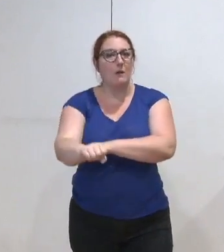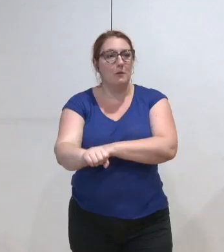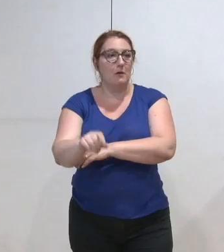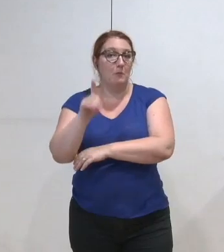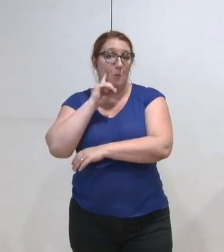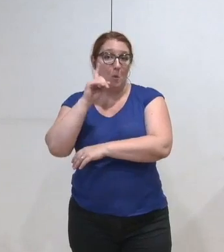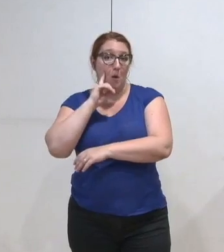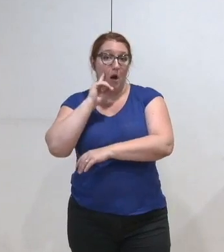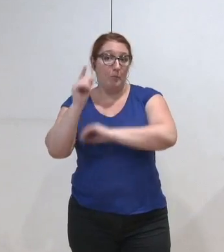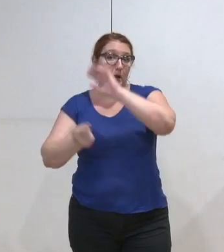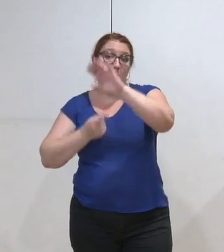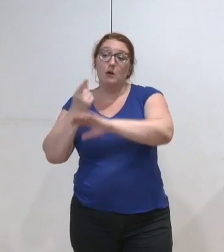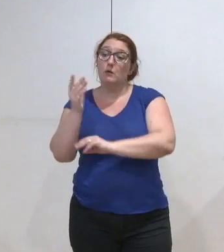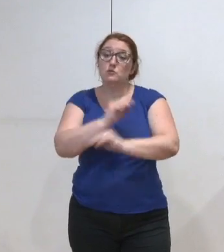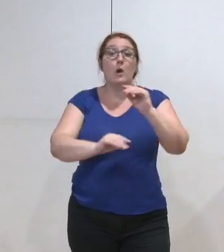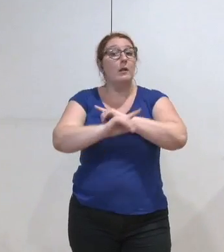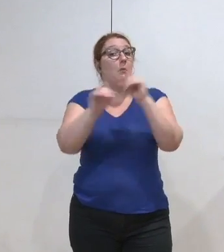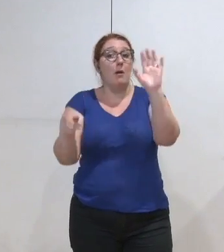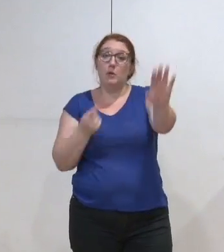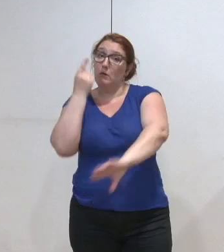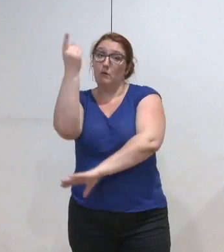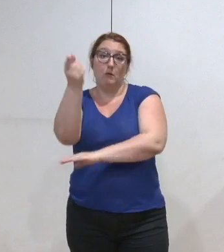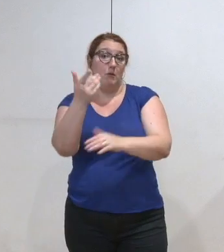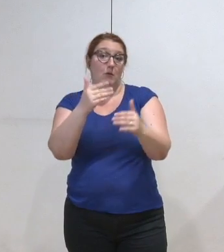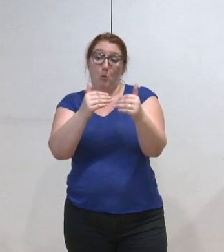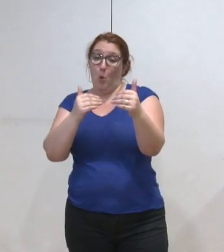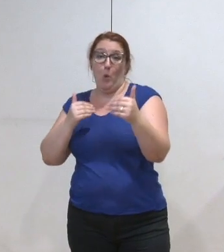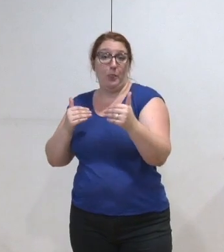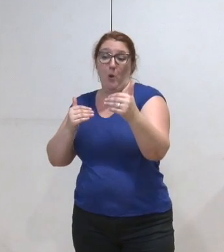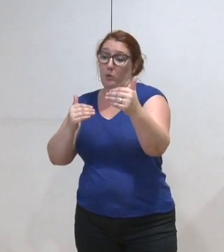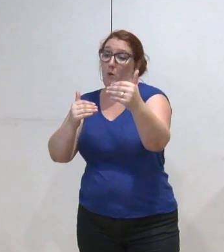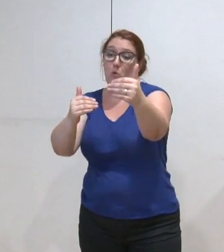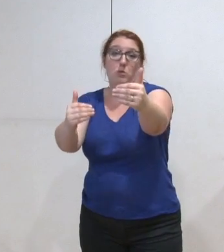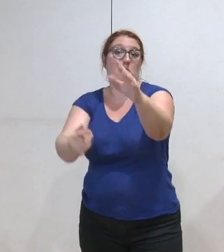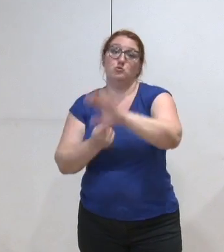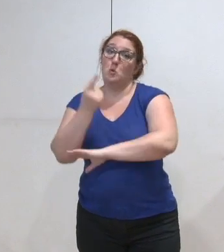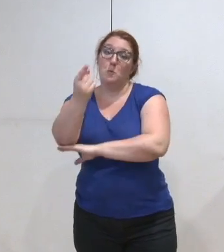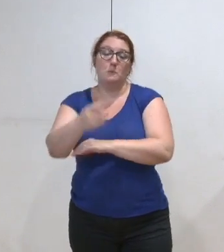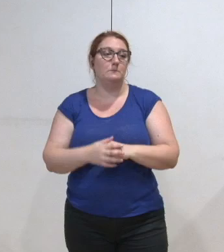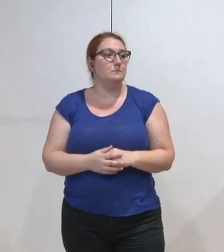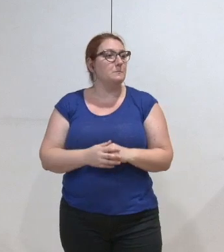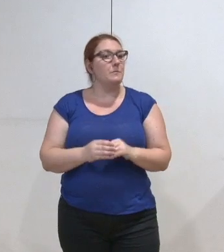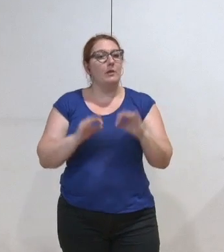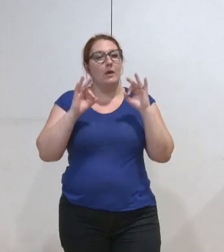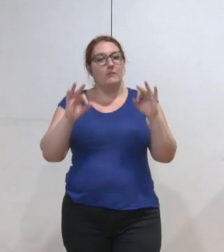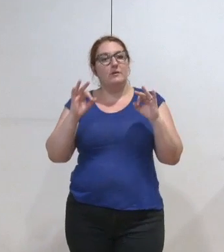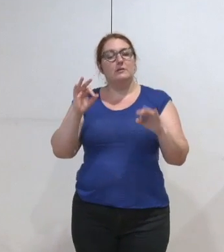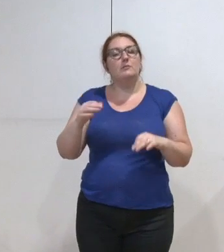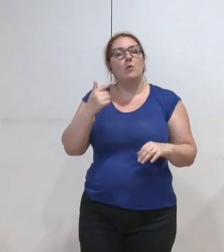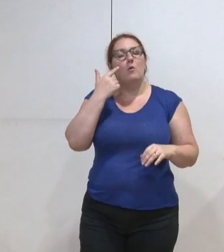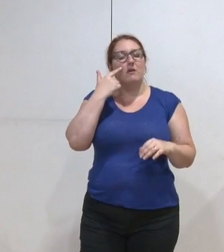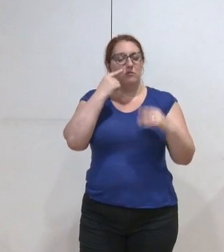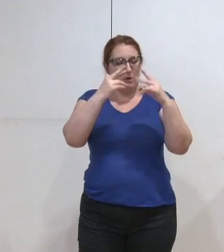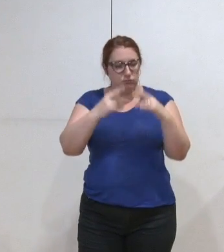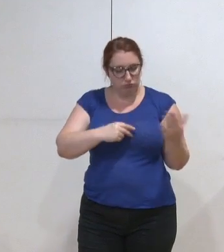prolonger toute la vie si on y fait rien je vous remercie effectivement nous reviendrons sur le script de ces interventions